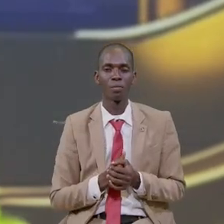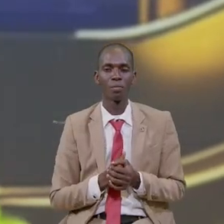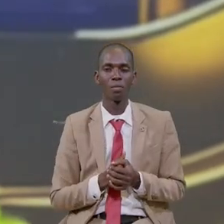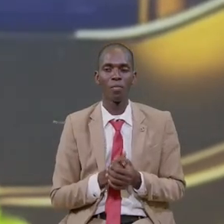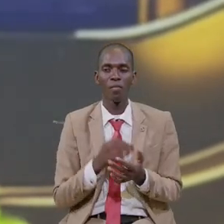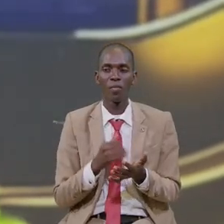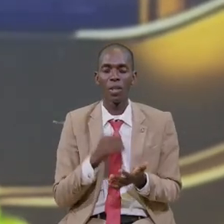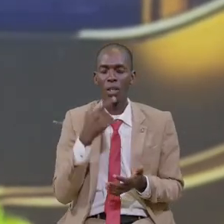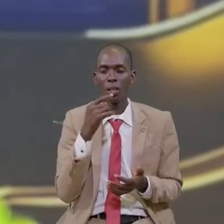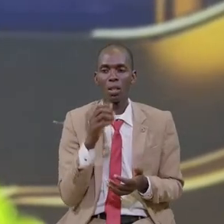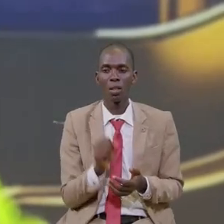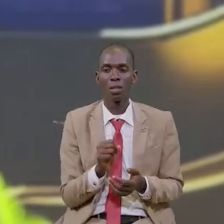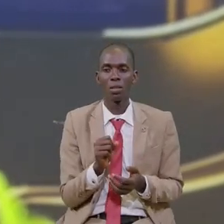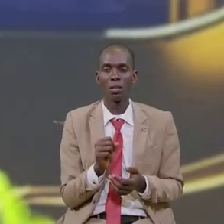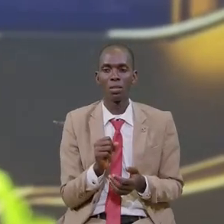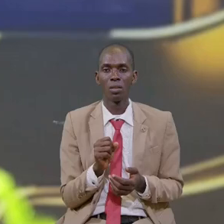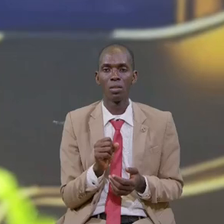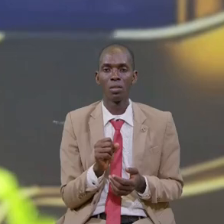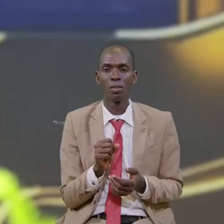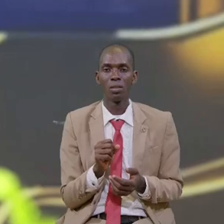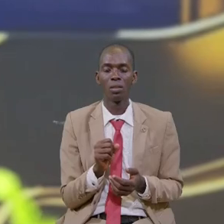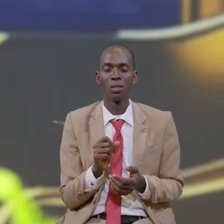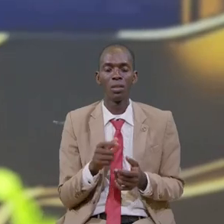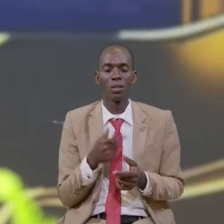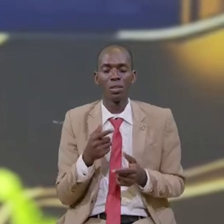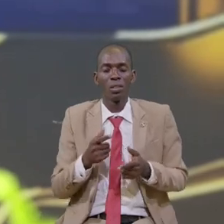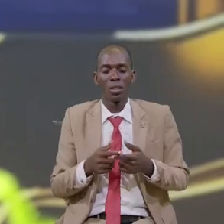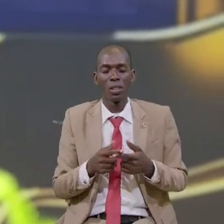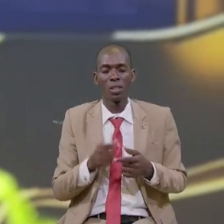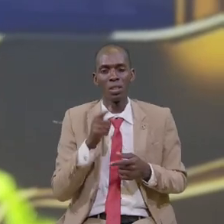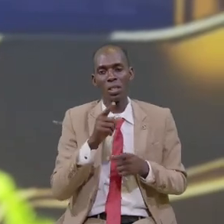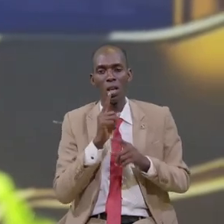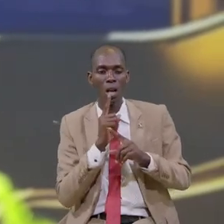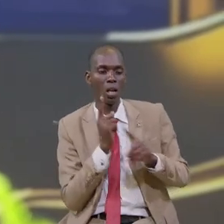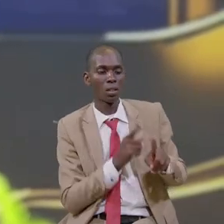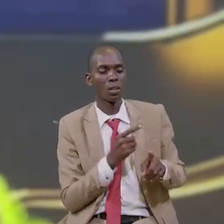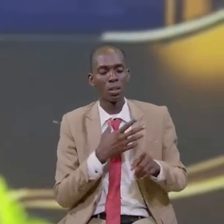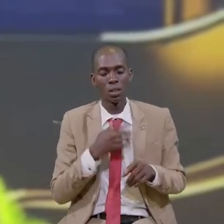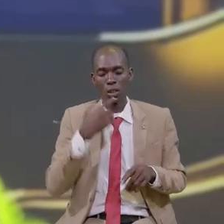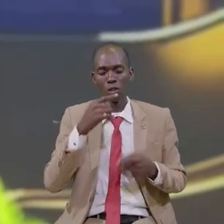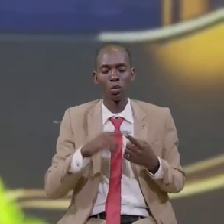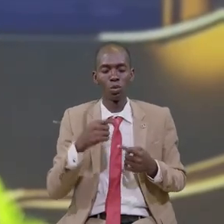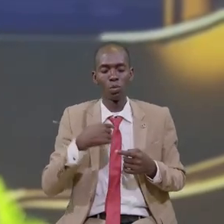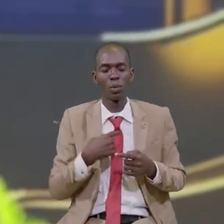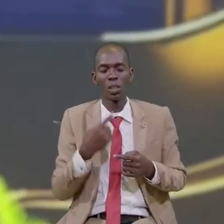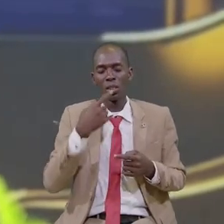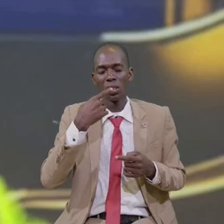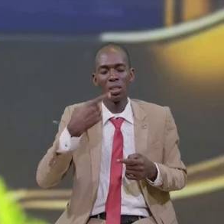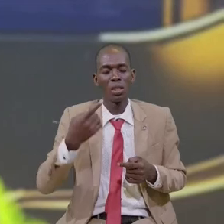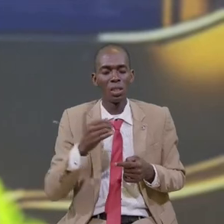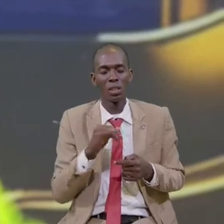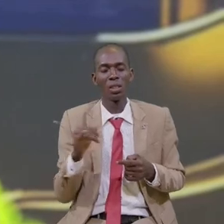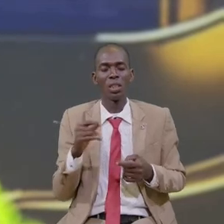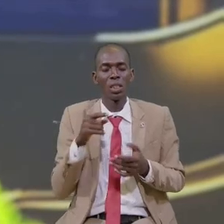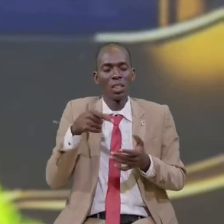La Bible dit, « Alors il reprit et me dit, c'est ici la parole